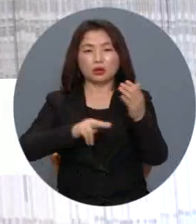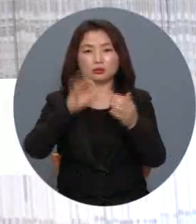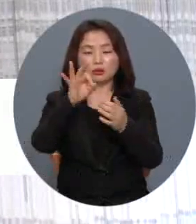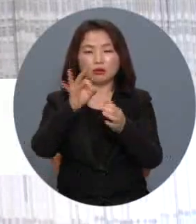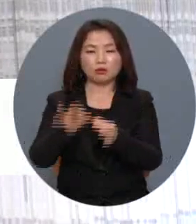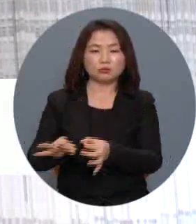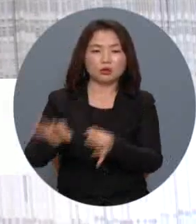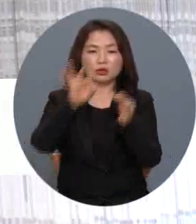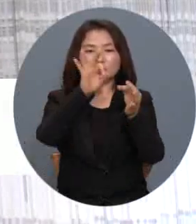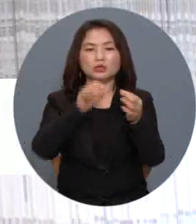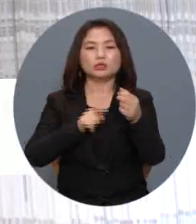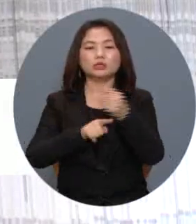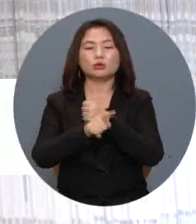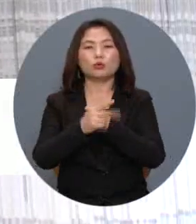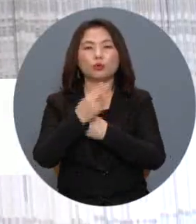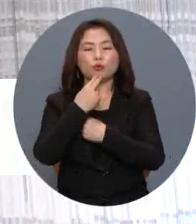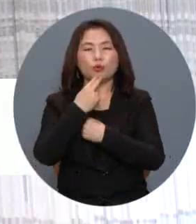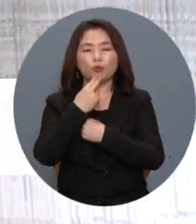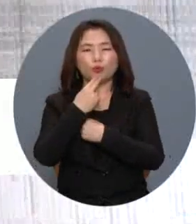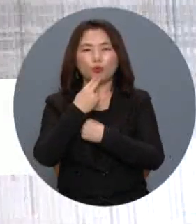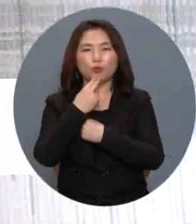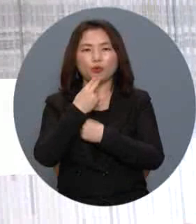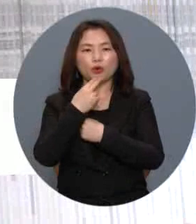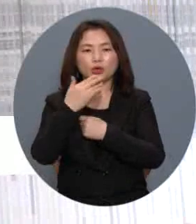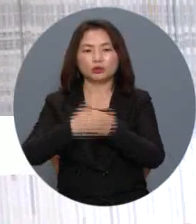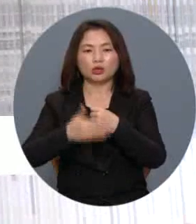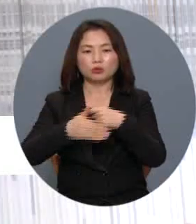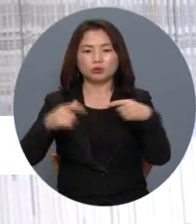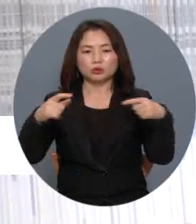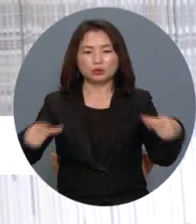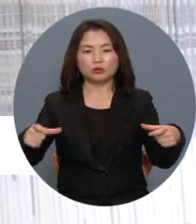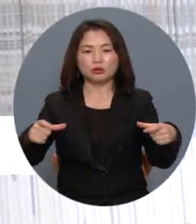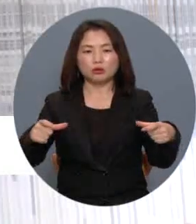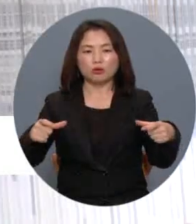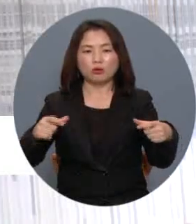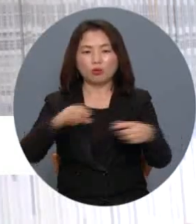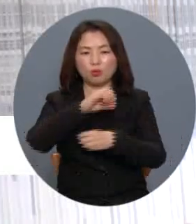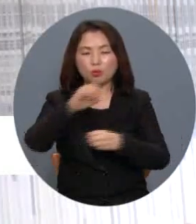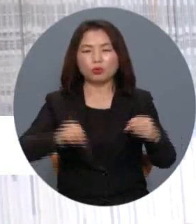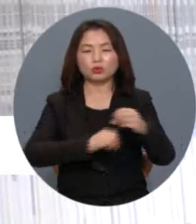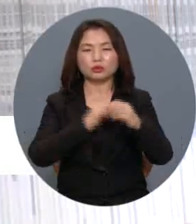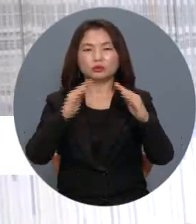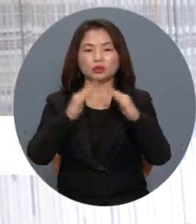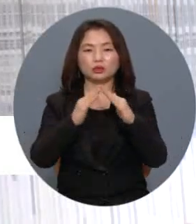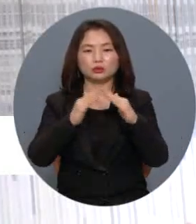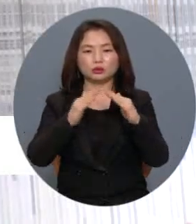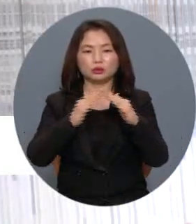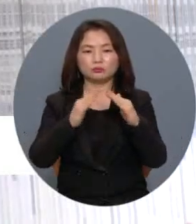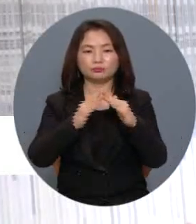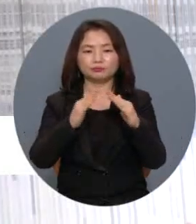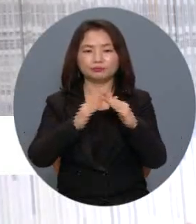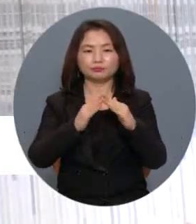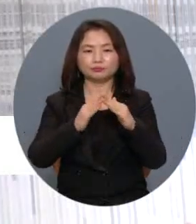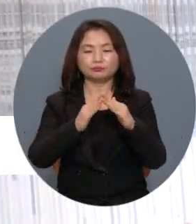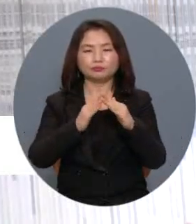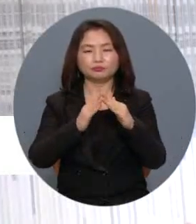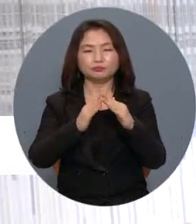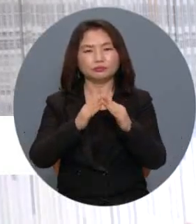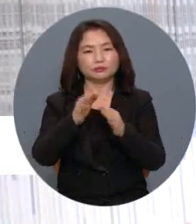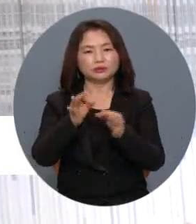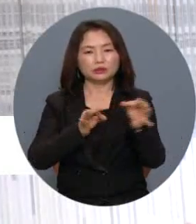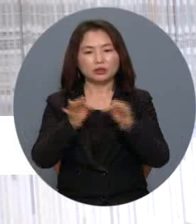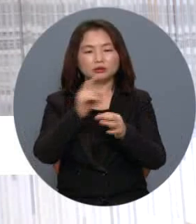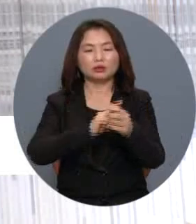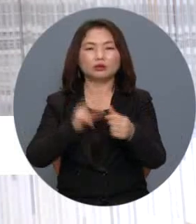분양가가 상승할 이유도 별로 없고 대구 지역 같은 경우에는 오히려 이 주택 시장을